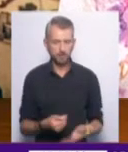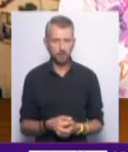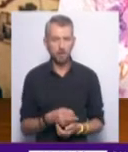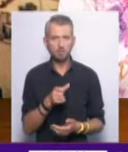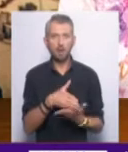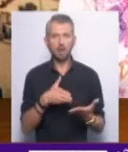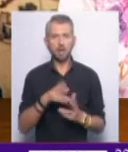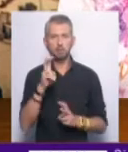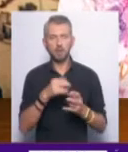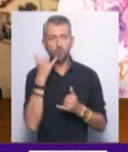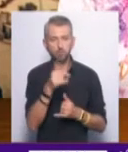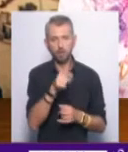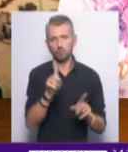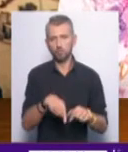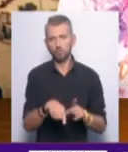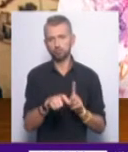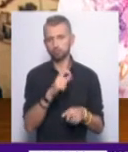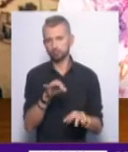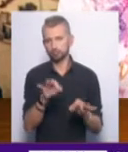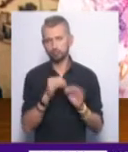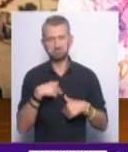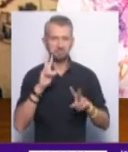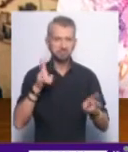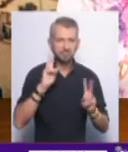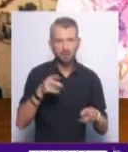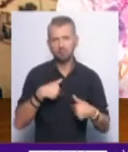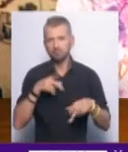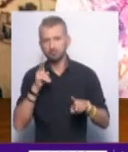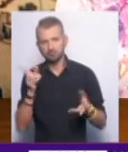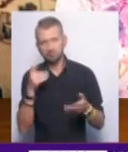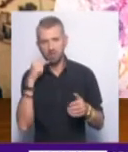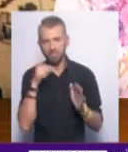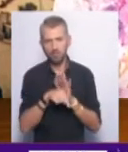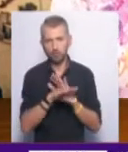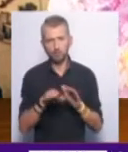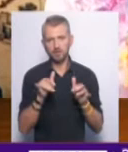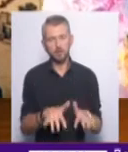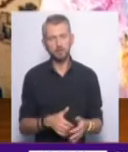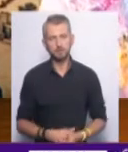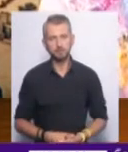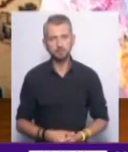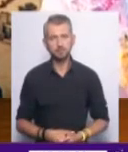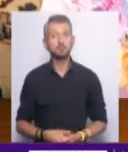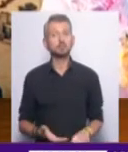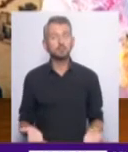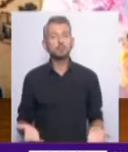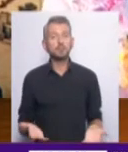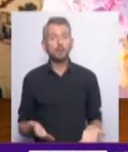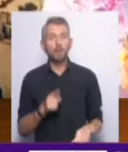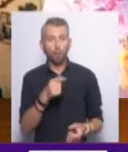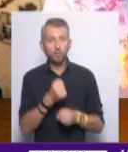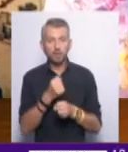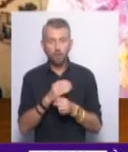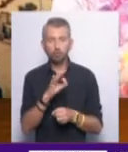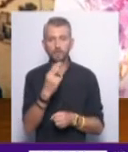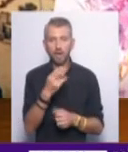хлібзавод дзвониш, вони теж мовчать. Ми не знаємо, ми не в курсі діла. Он же ж зробив соціальний